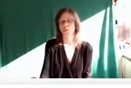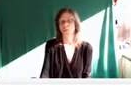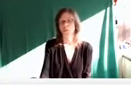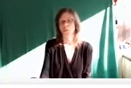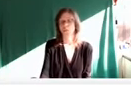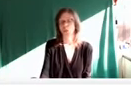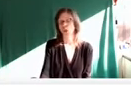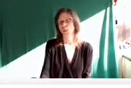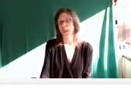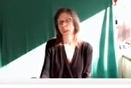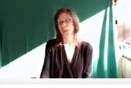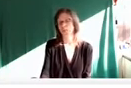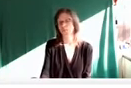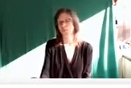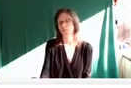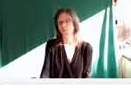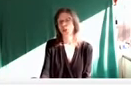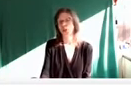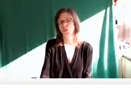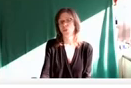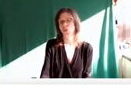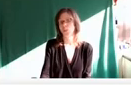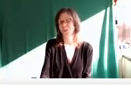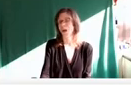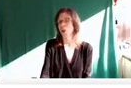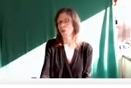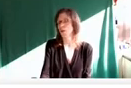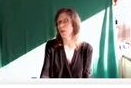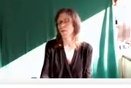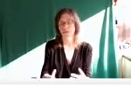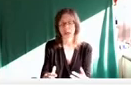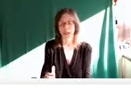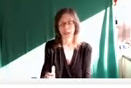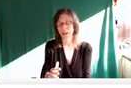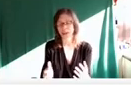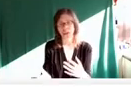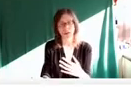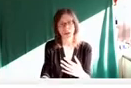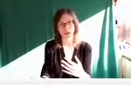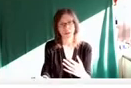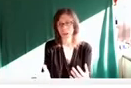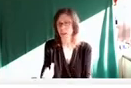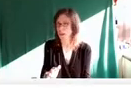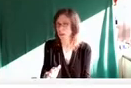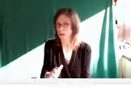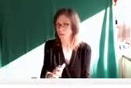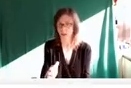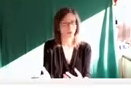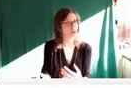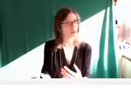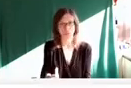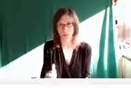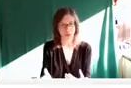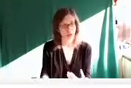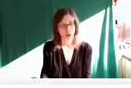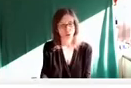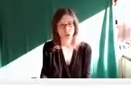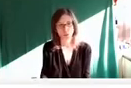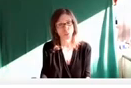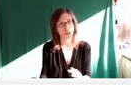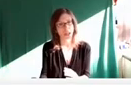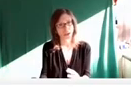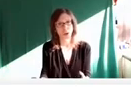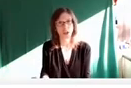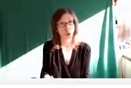documenter, d'automatiser, puis de diffuser. Encore là, ça va varier qualitatif, quantitatif, ça va varier de